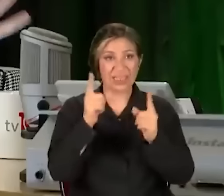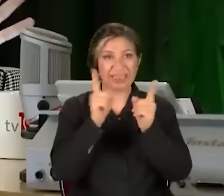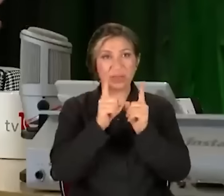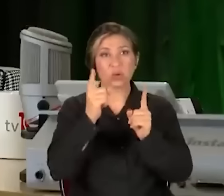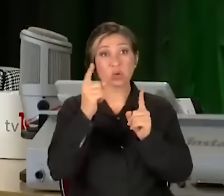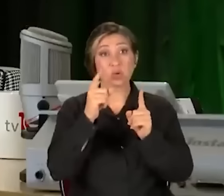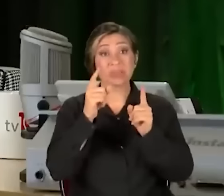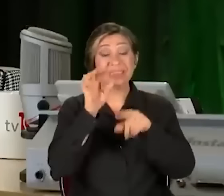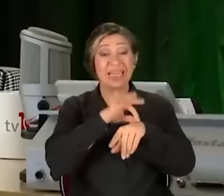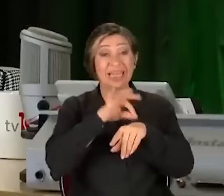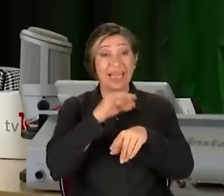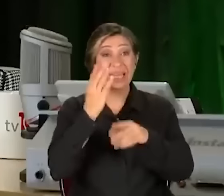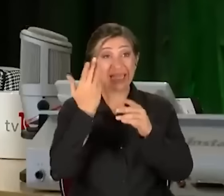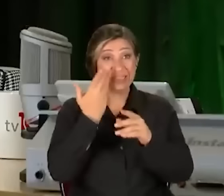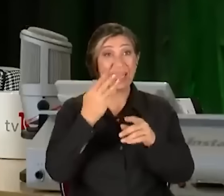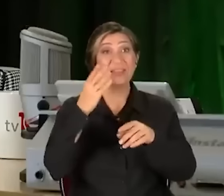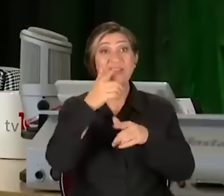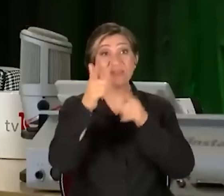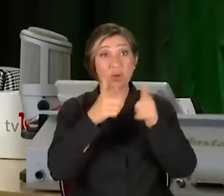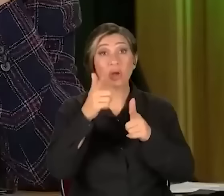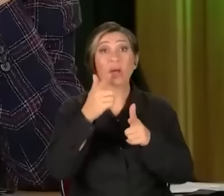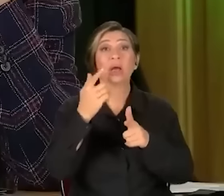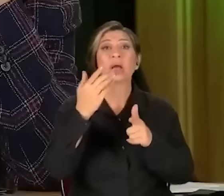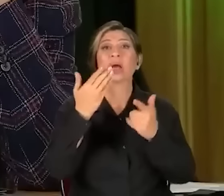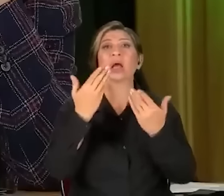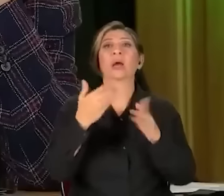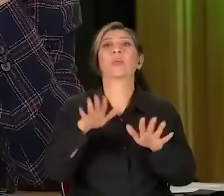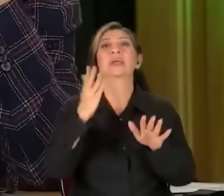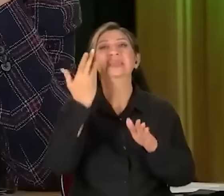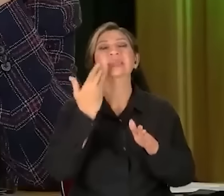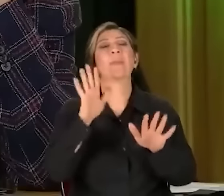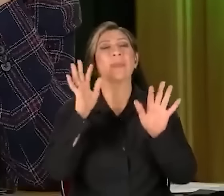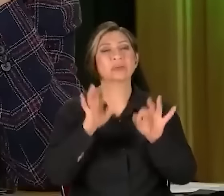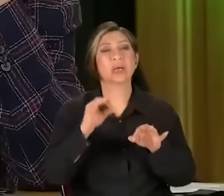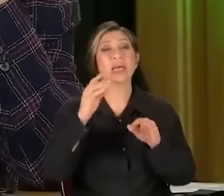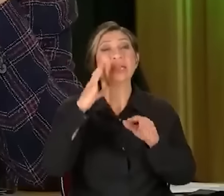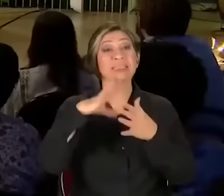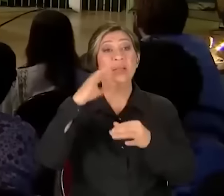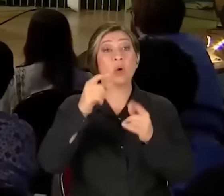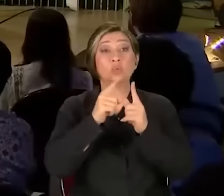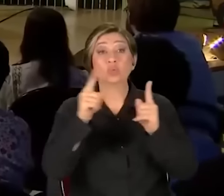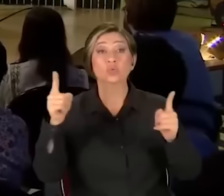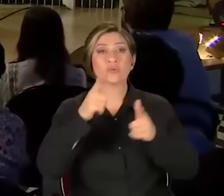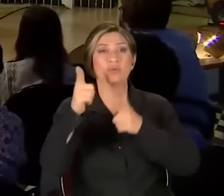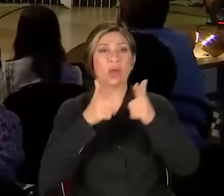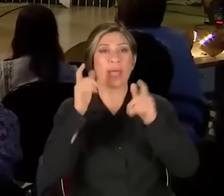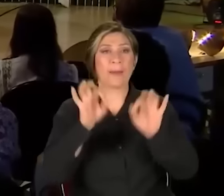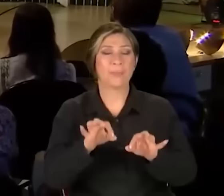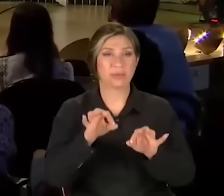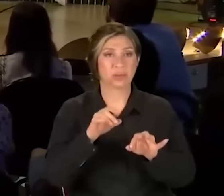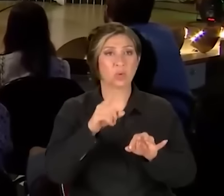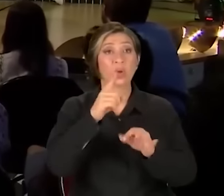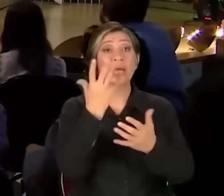kısa yüzdesel olarak değil, dakika olarak kısa izlenen videoları önermemeye başladı, hiç izlenmemeye başladı. O yüzden de insanlar uzun video yapmak önermiyor. Evet. Hatta